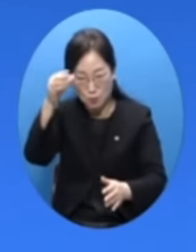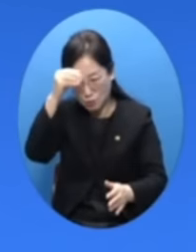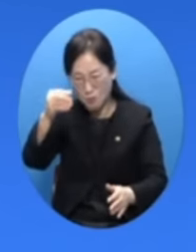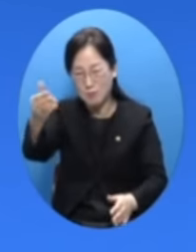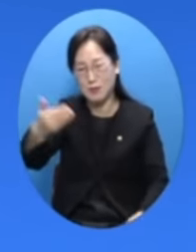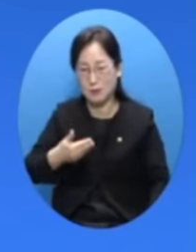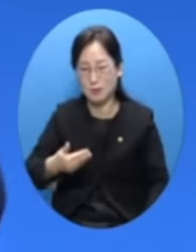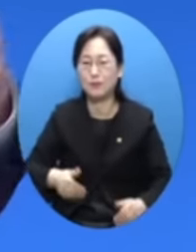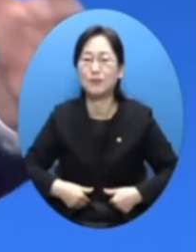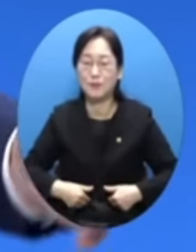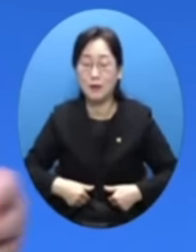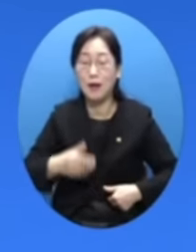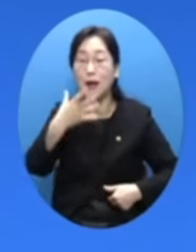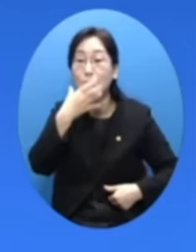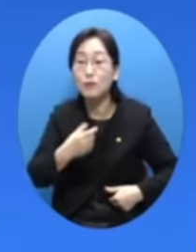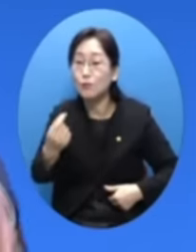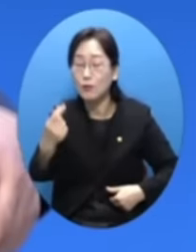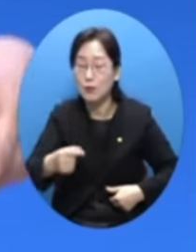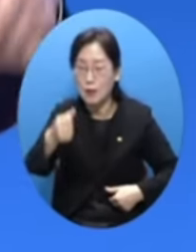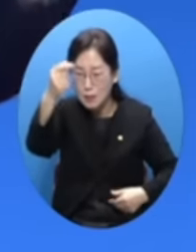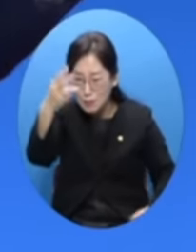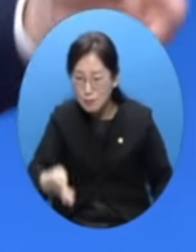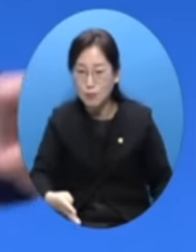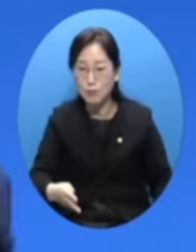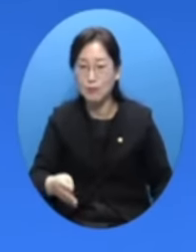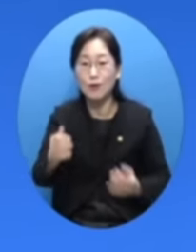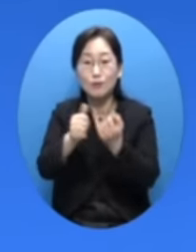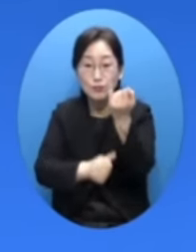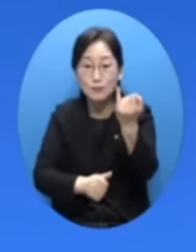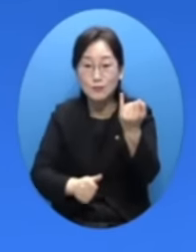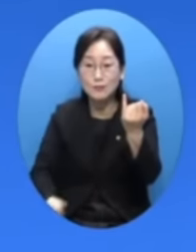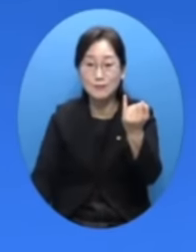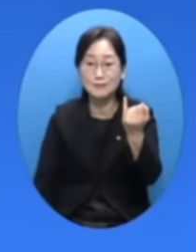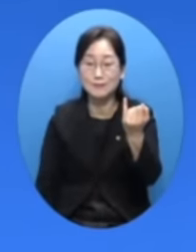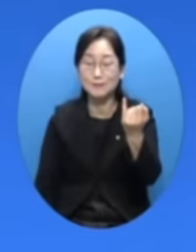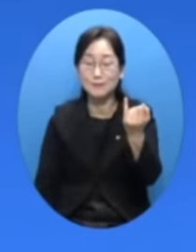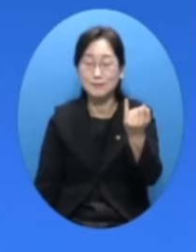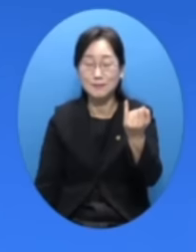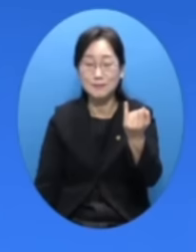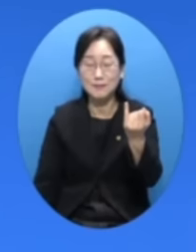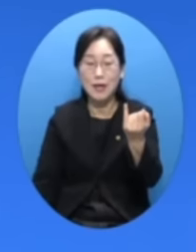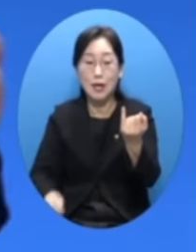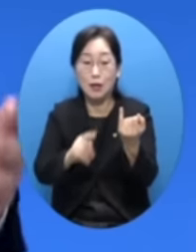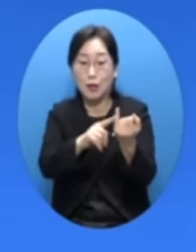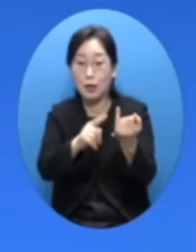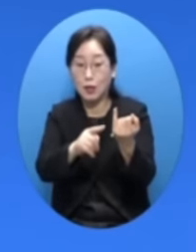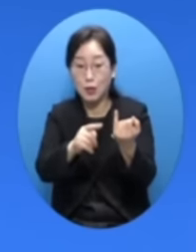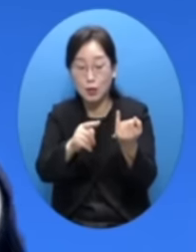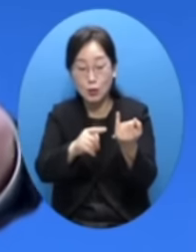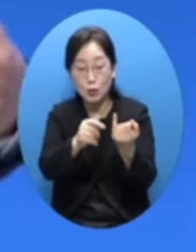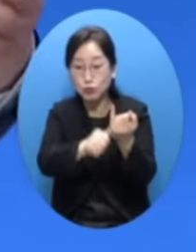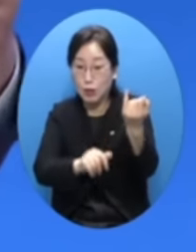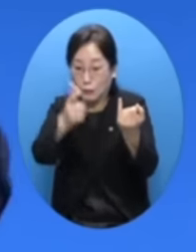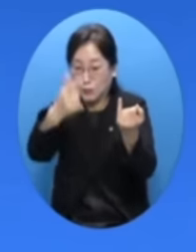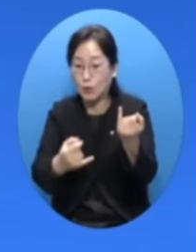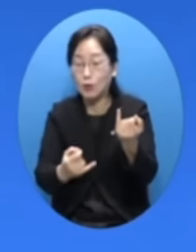그랬습니다. 아브라함도 몇 번이나 자기 부인을 갖다가 저 부인이 아니라고 누이라